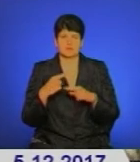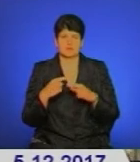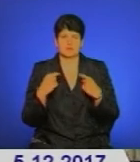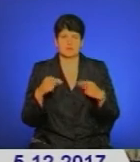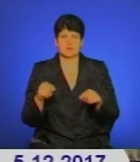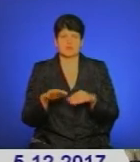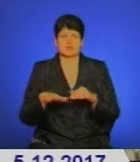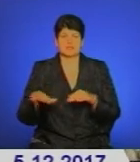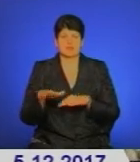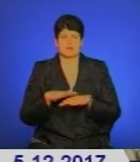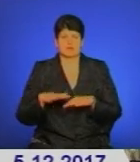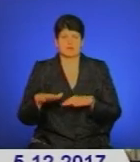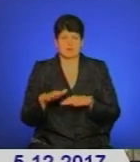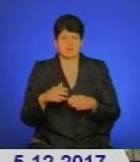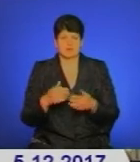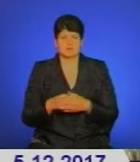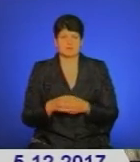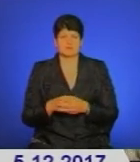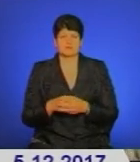територію, скажімо так, не